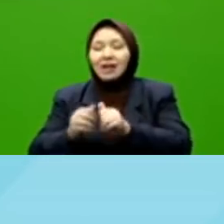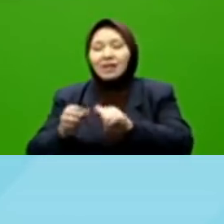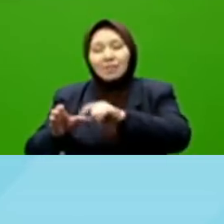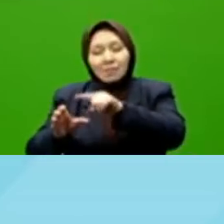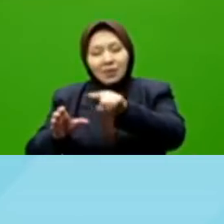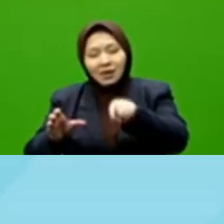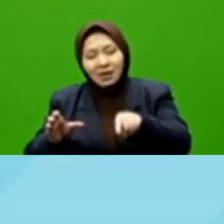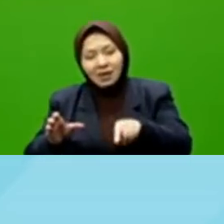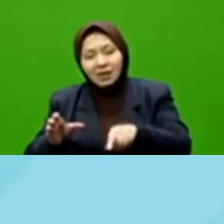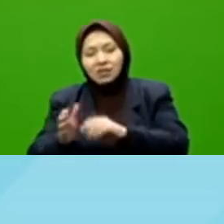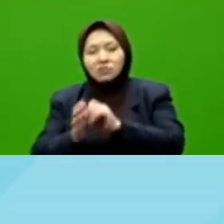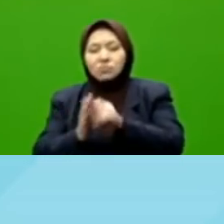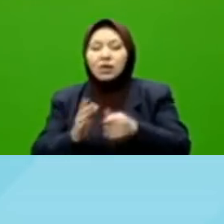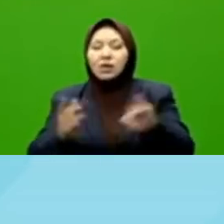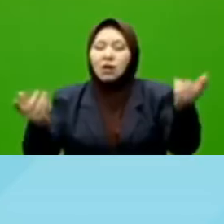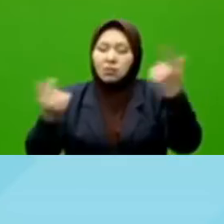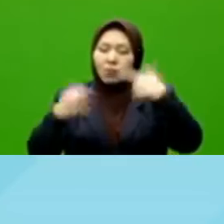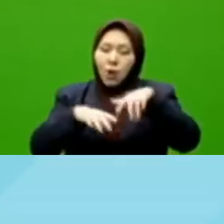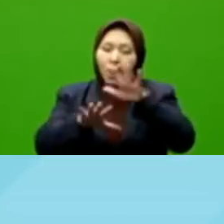الناس تهوي